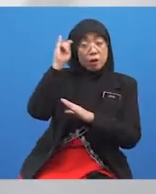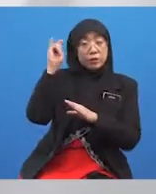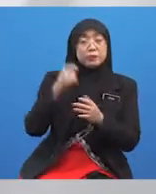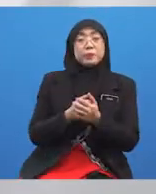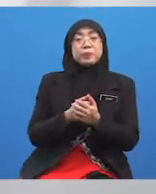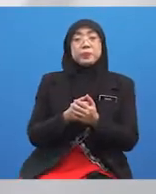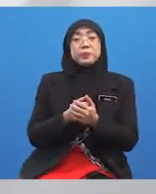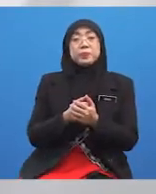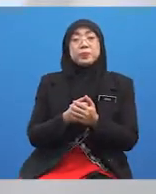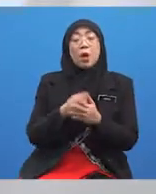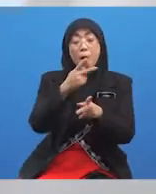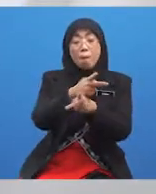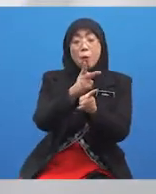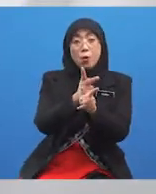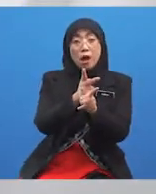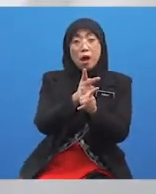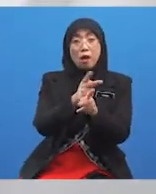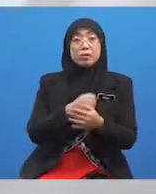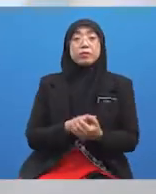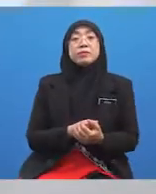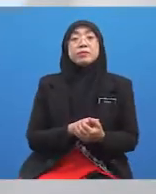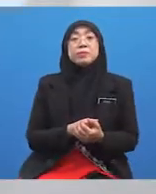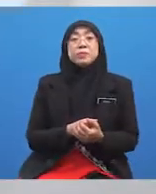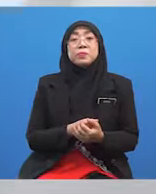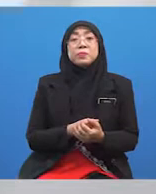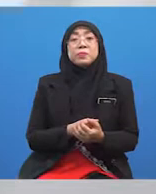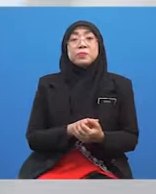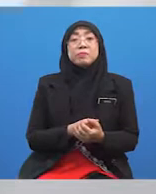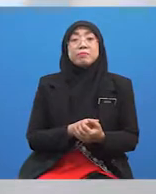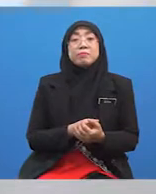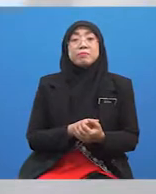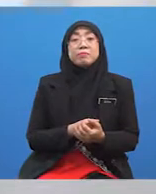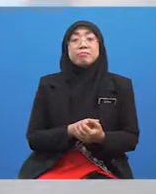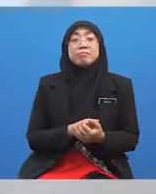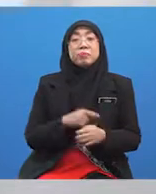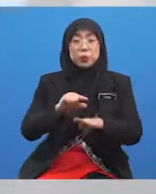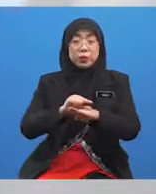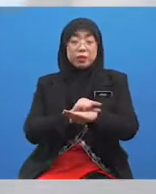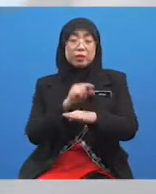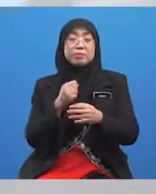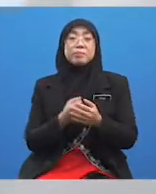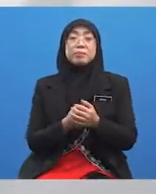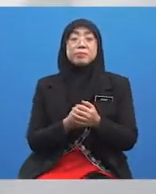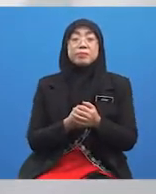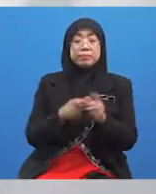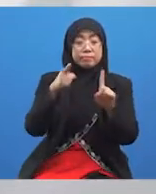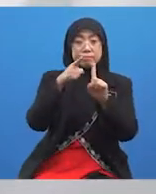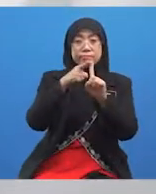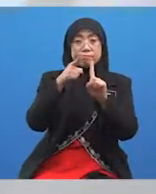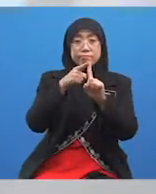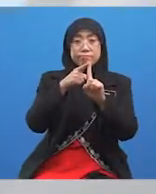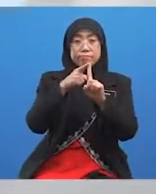pembelian produk pengguna. Sama juga fakta kotak merah dan huraian kotak putih. Yang pertama, mengenal